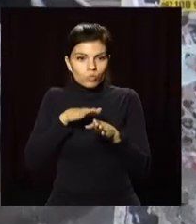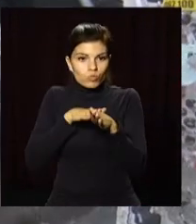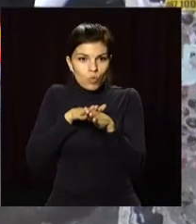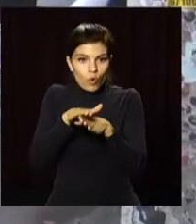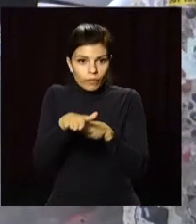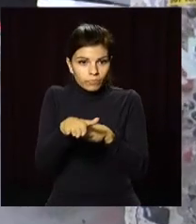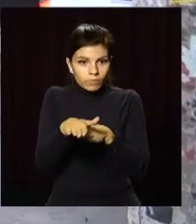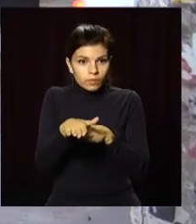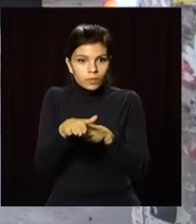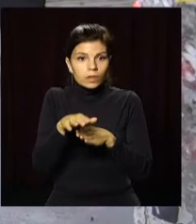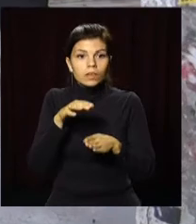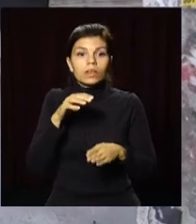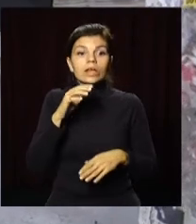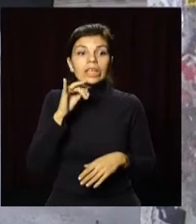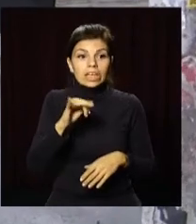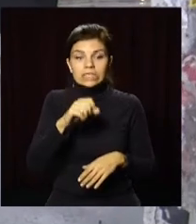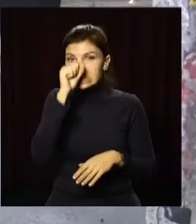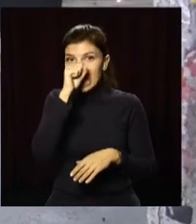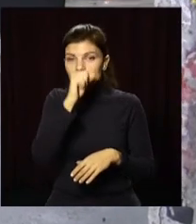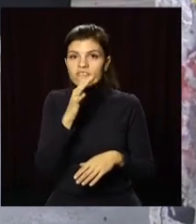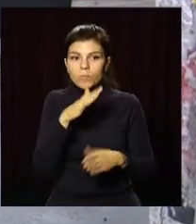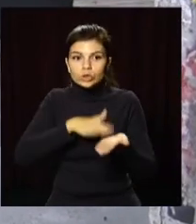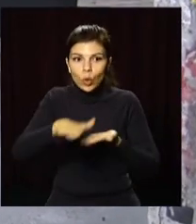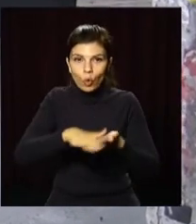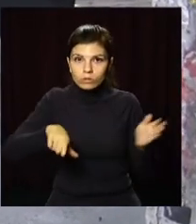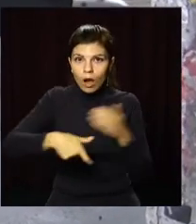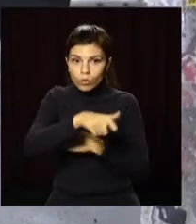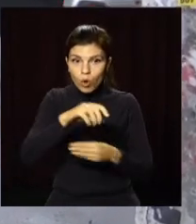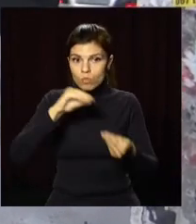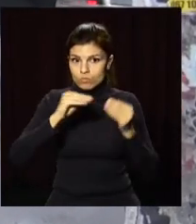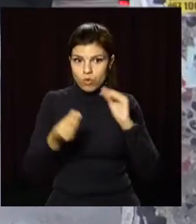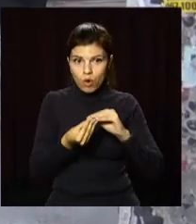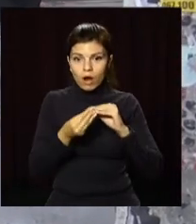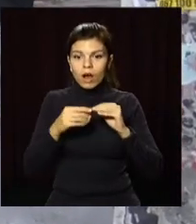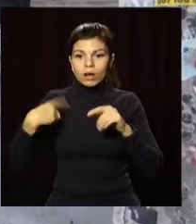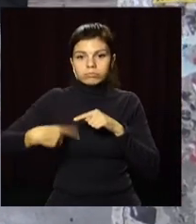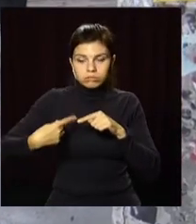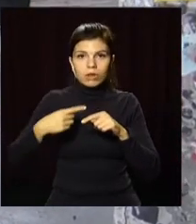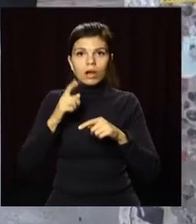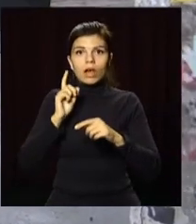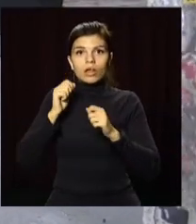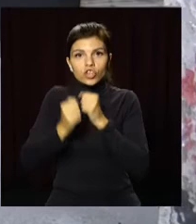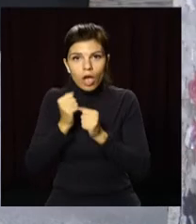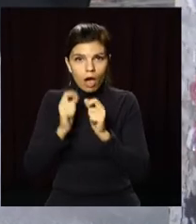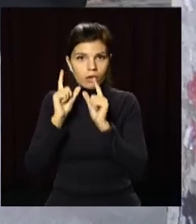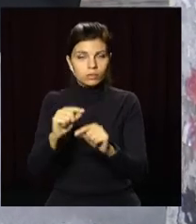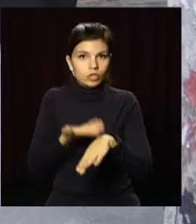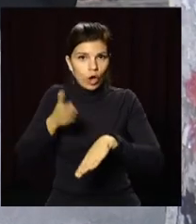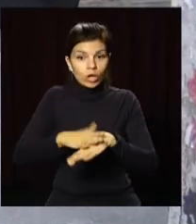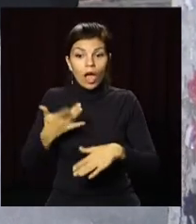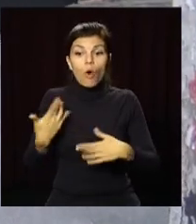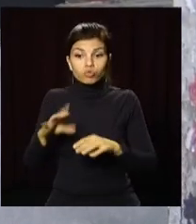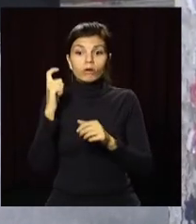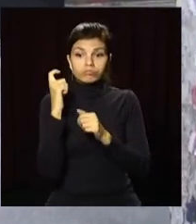при скользкой в осенне-зимней периоде рельсе проблема тронуться. Вот. Поэтому он, если уже